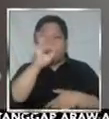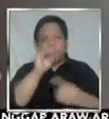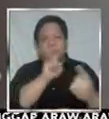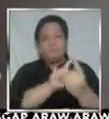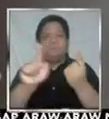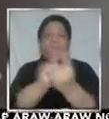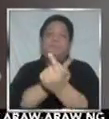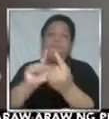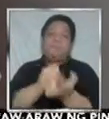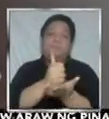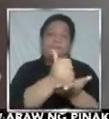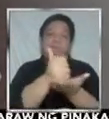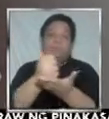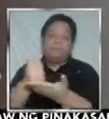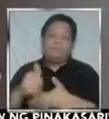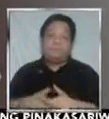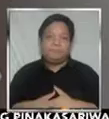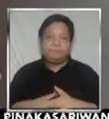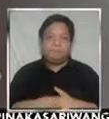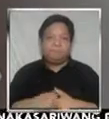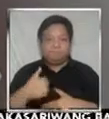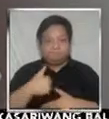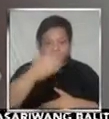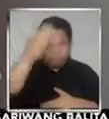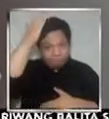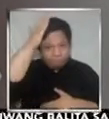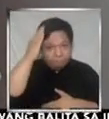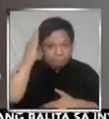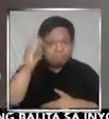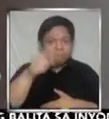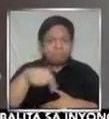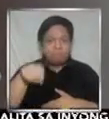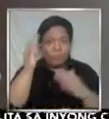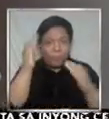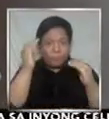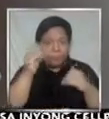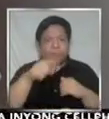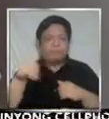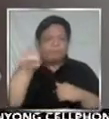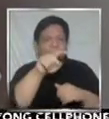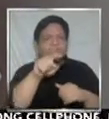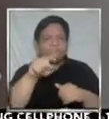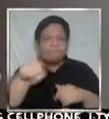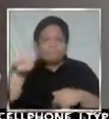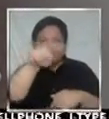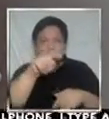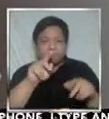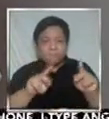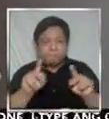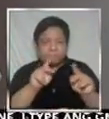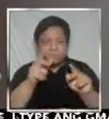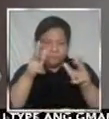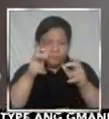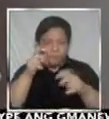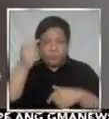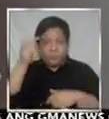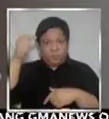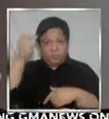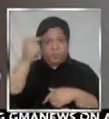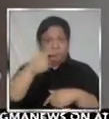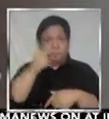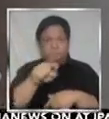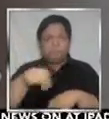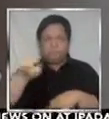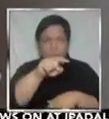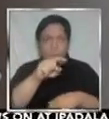natutulungan. Panawagan ko lang po dyan, sana yun nga, makinig sila sa kung ano ang inuutos ng ating gobyerno. Dahil